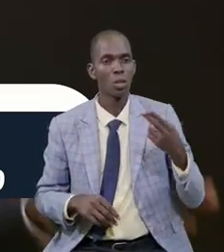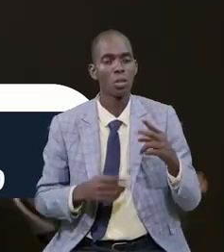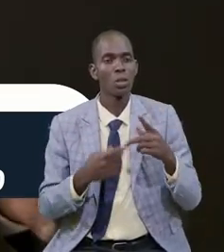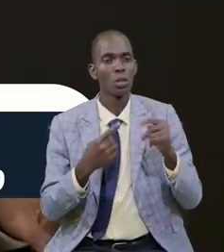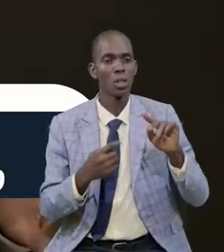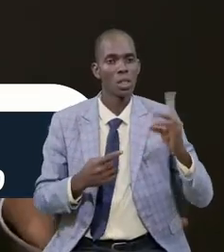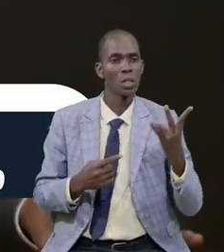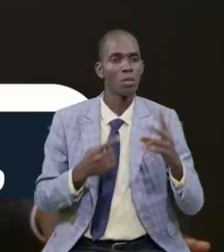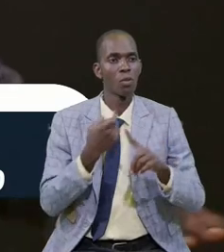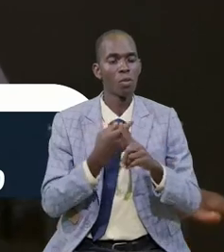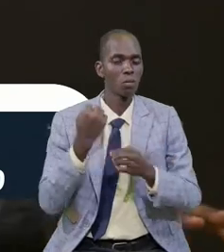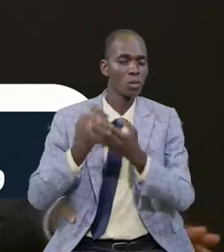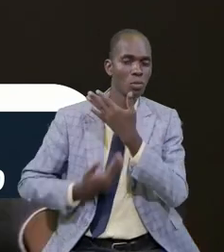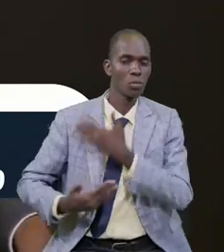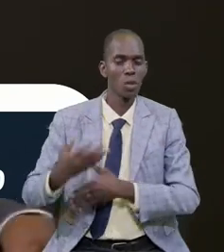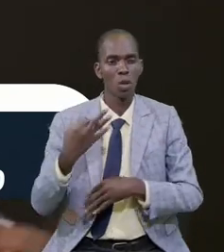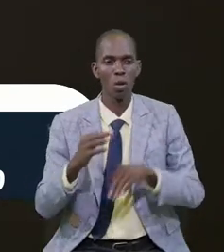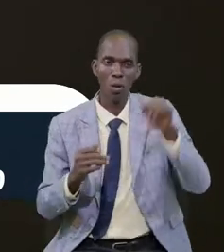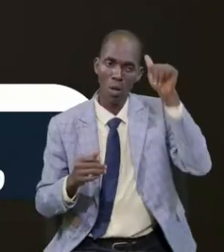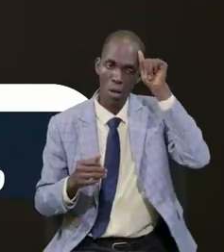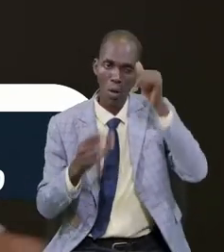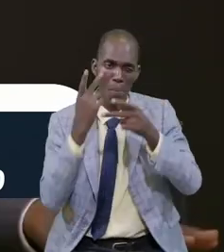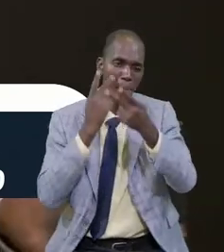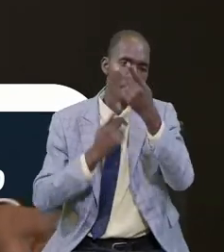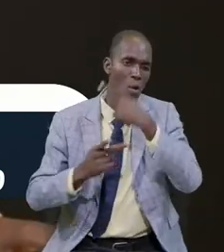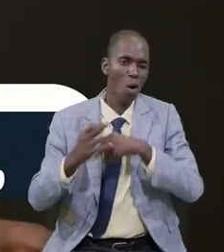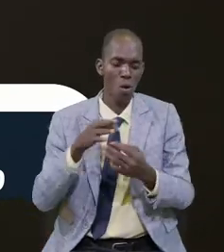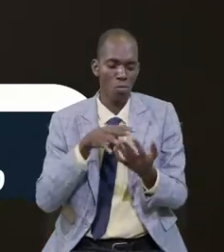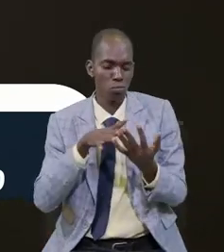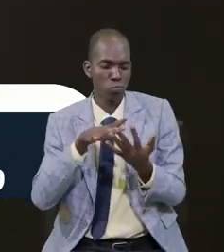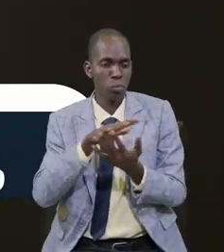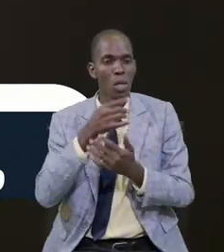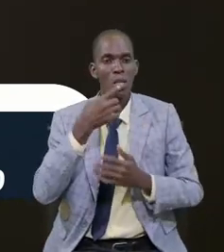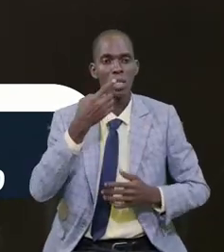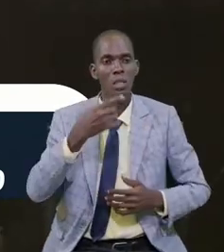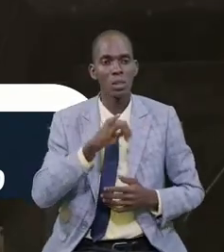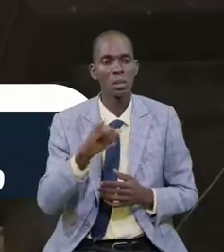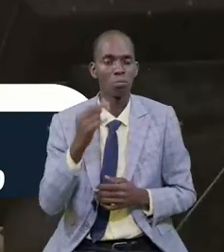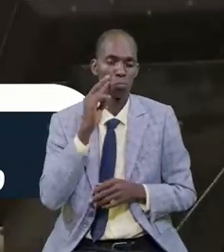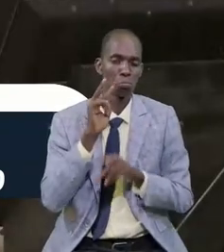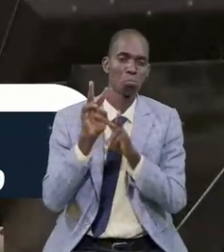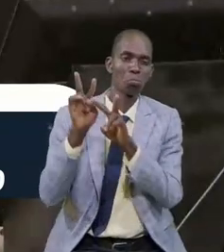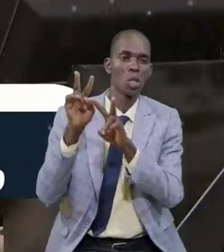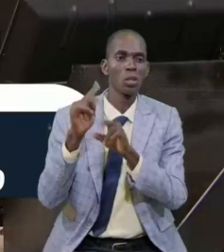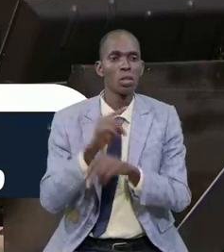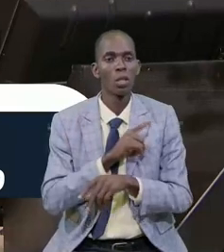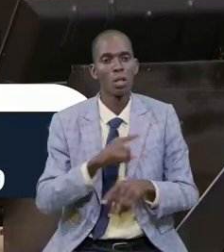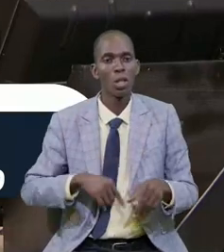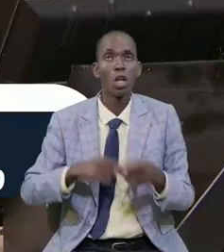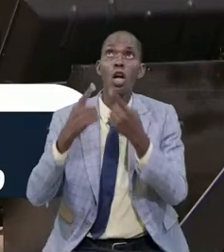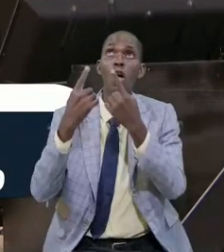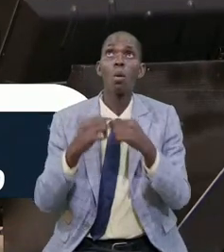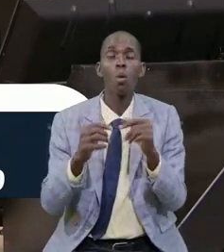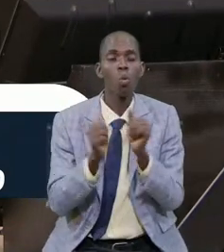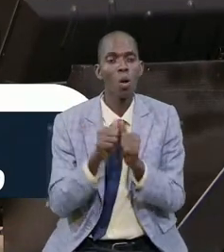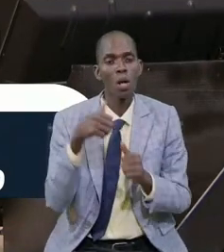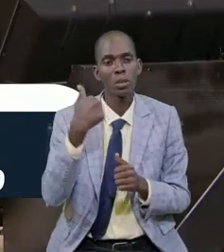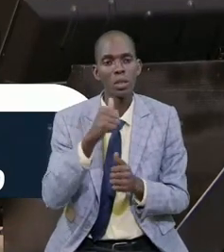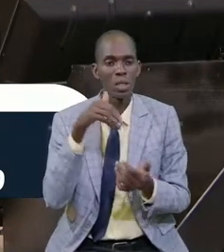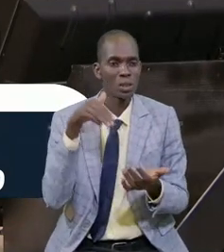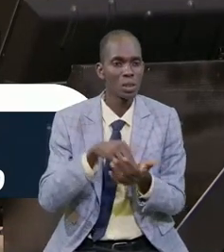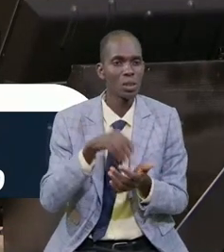C'est aussi pour eux qu'Enoch, le septième depuis Adam, a prophétisé en ces termes. Voici, le